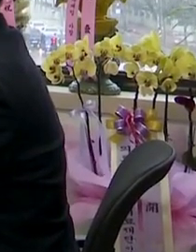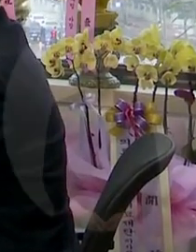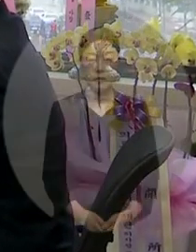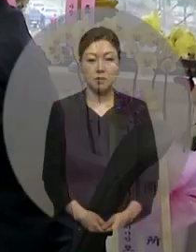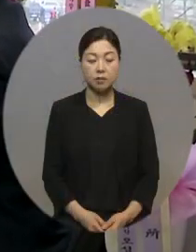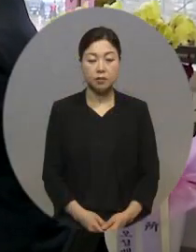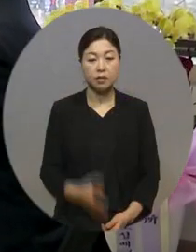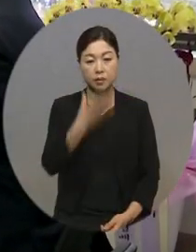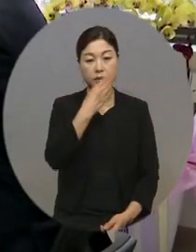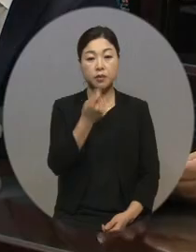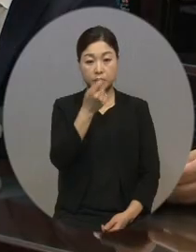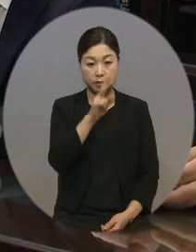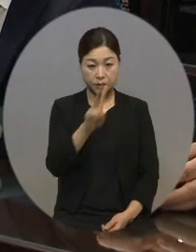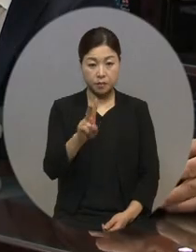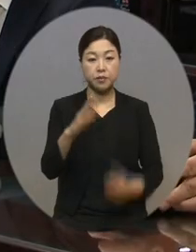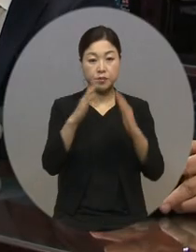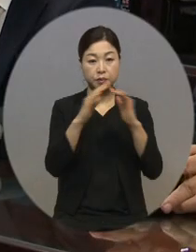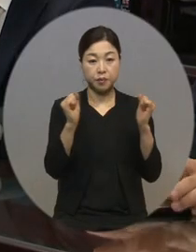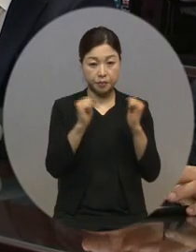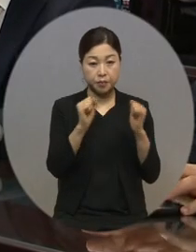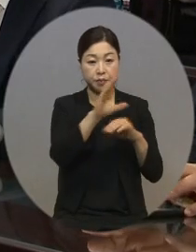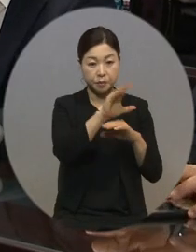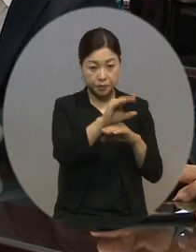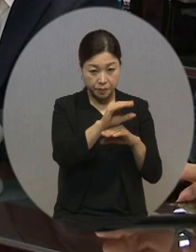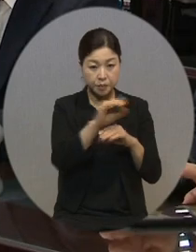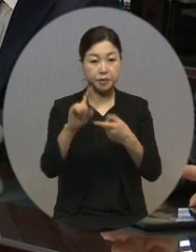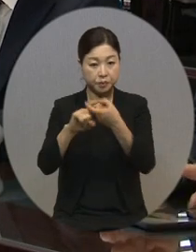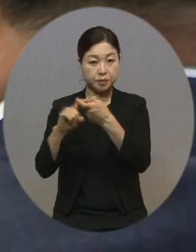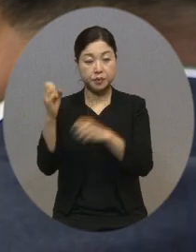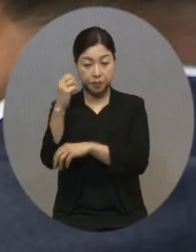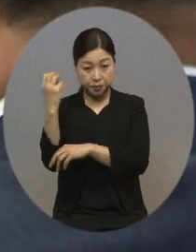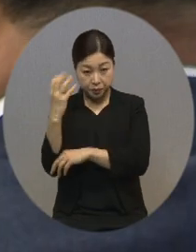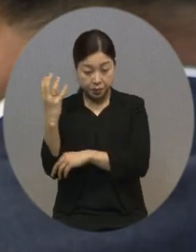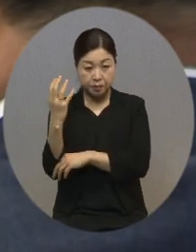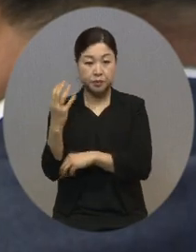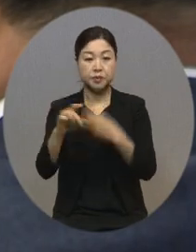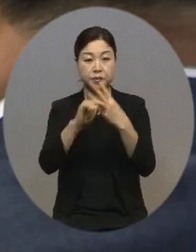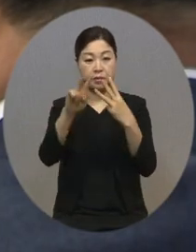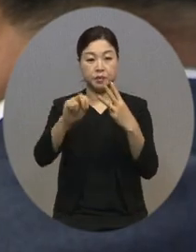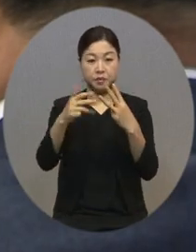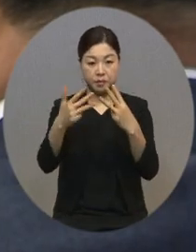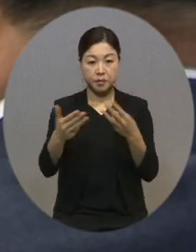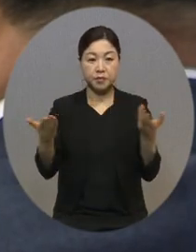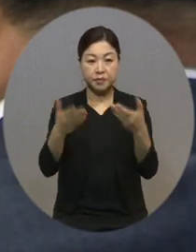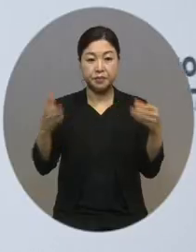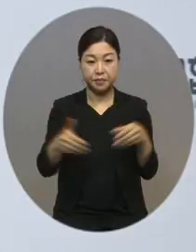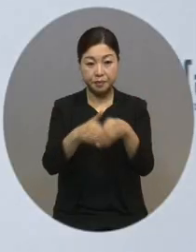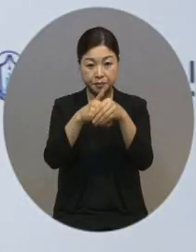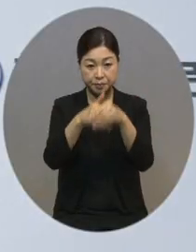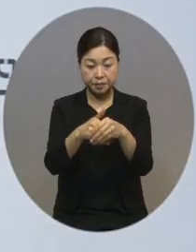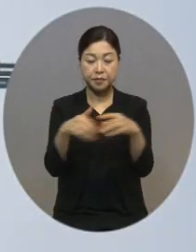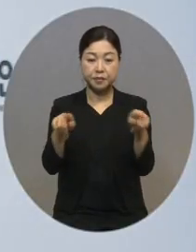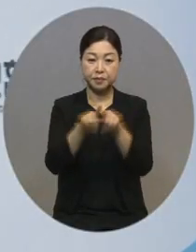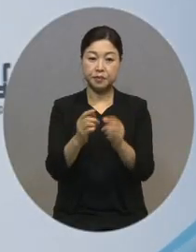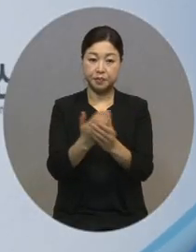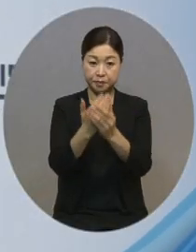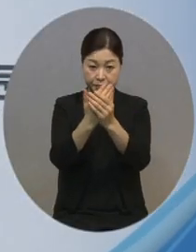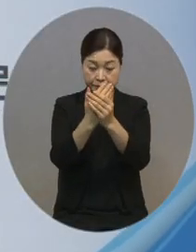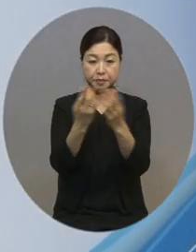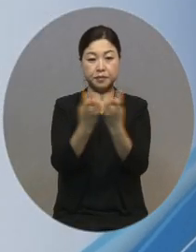WBC 복지TV 전문방송과 전북연합신문은 지난달 28일 업무 협약 시가 갖고 상생 발전을 위한 협력 방안을 함께